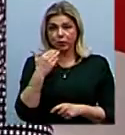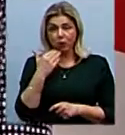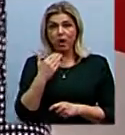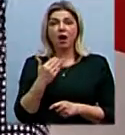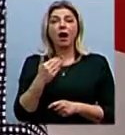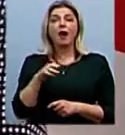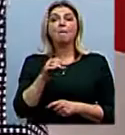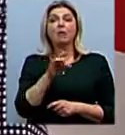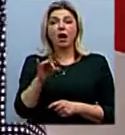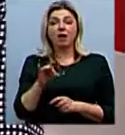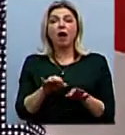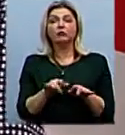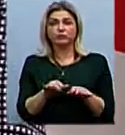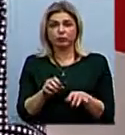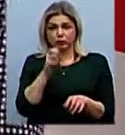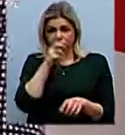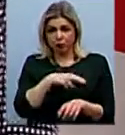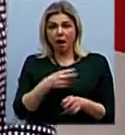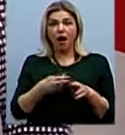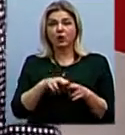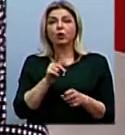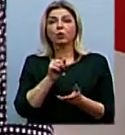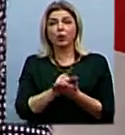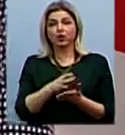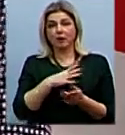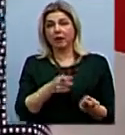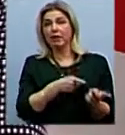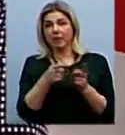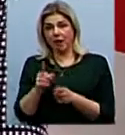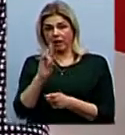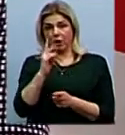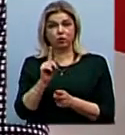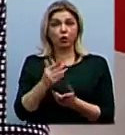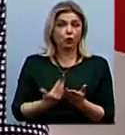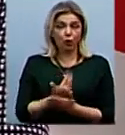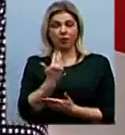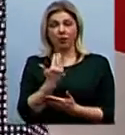Прогрессивный мэр-айтишник, который должен был привести Николаев к чему-то новому, да, он